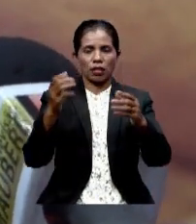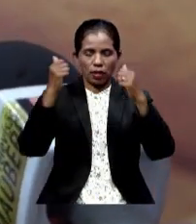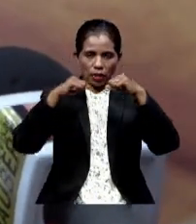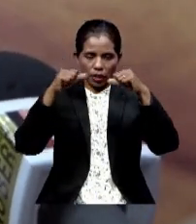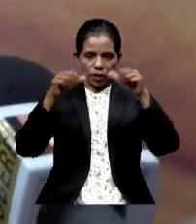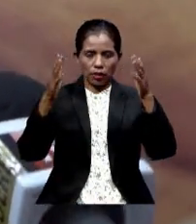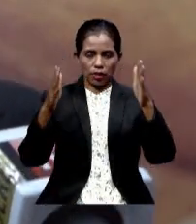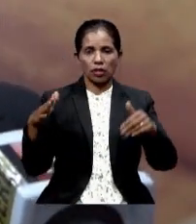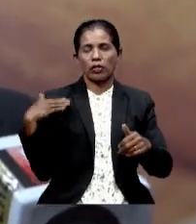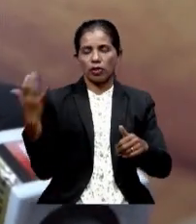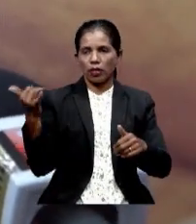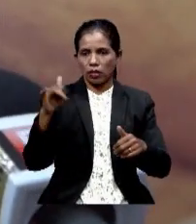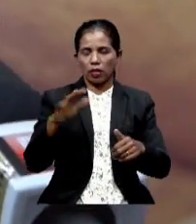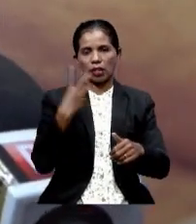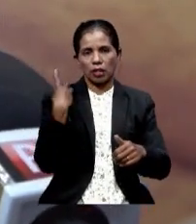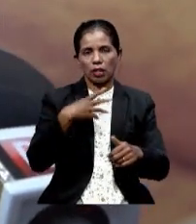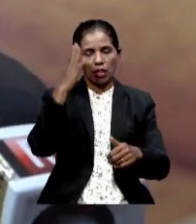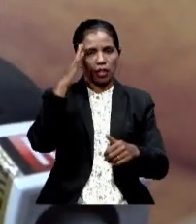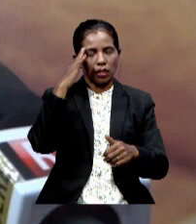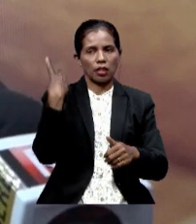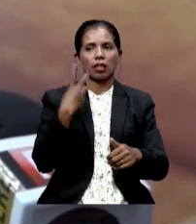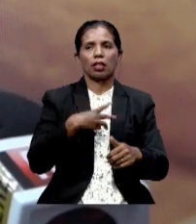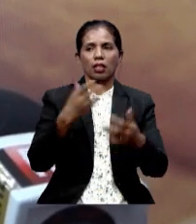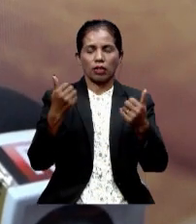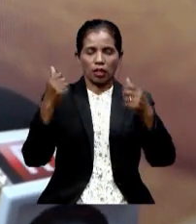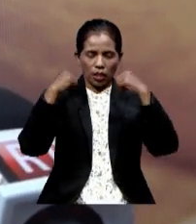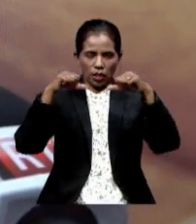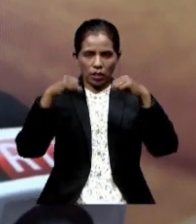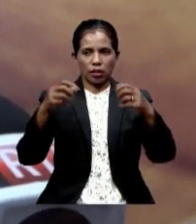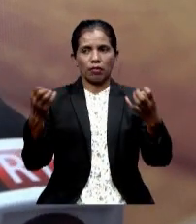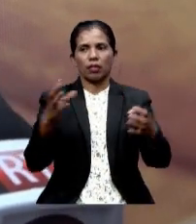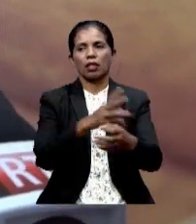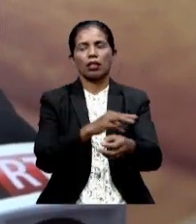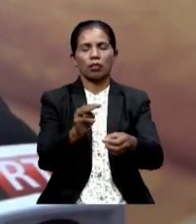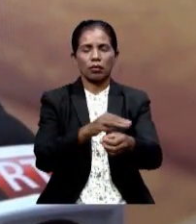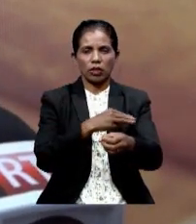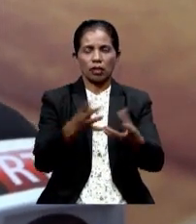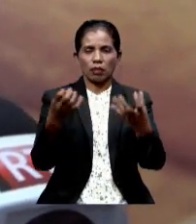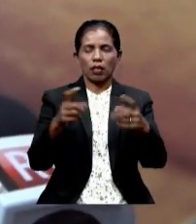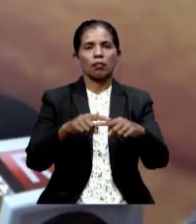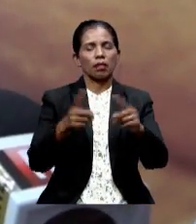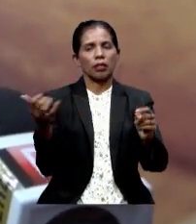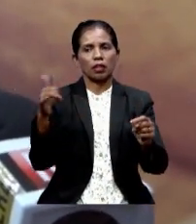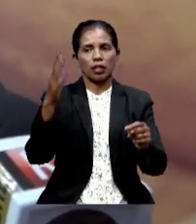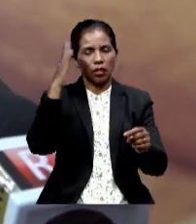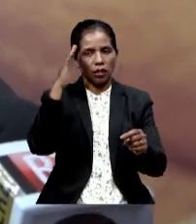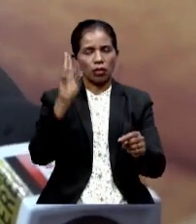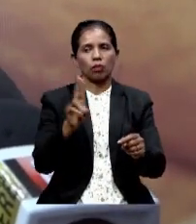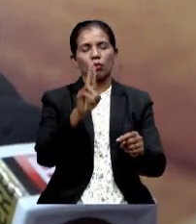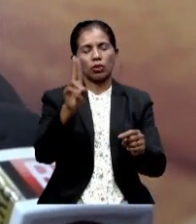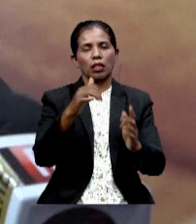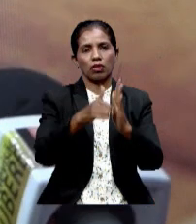mesmo foi ensai tamba itu ten katak Ita gore artista barak tebes, ya musike famoso tebes. Mebe si ratene ujer di YouTube, si